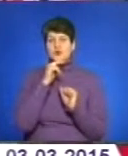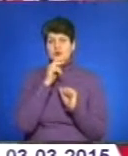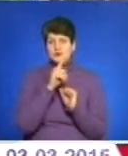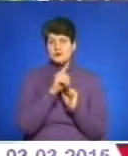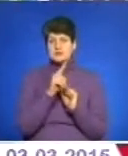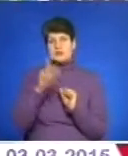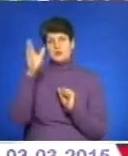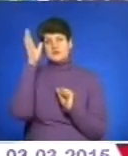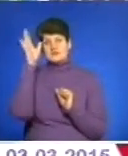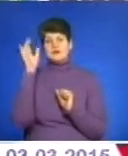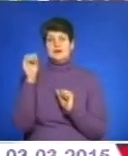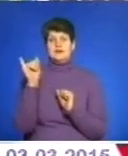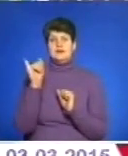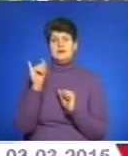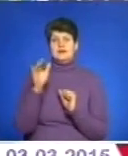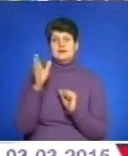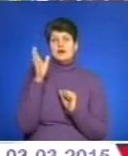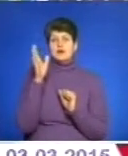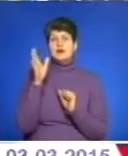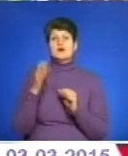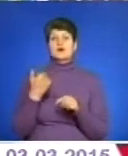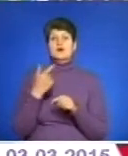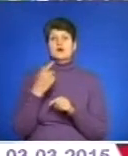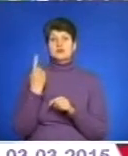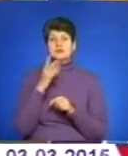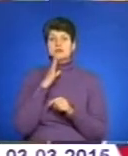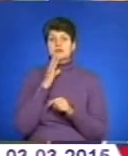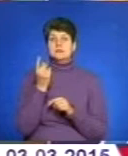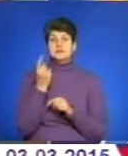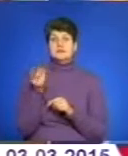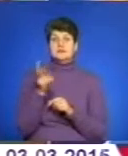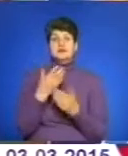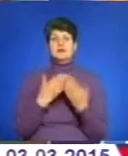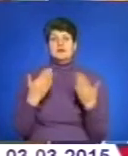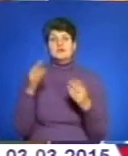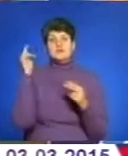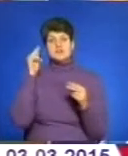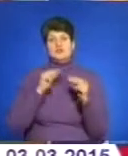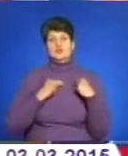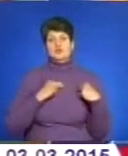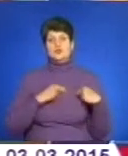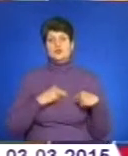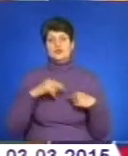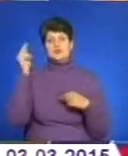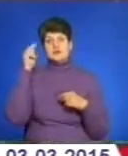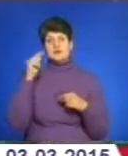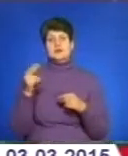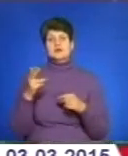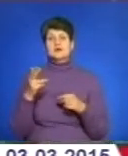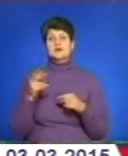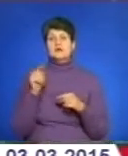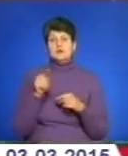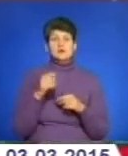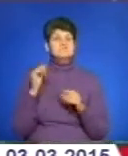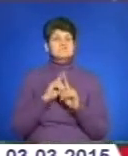наука. Людмила Ріпіленко – одна з перших відвідала виставку. Учитель трудового навчання, за фахом ще інженер-оптик. Тому